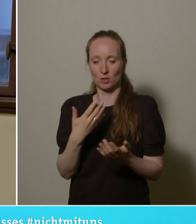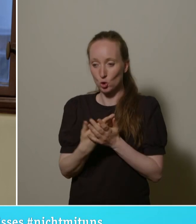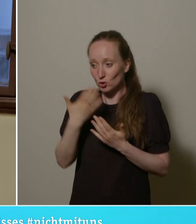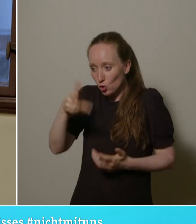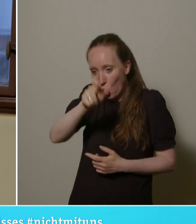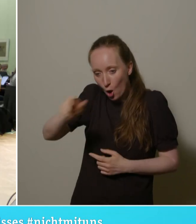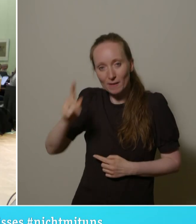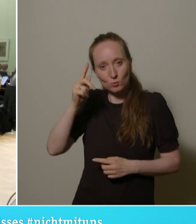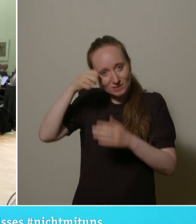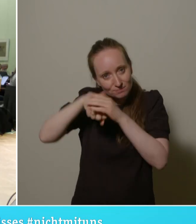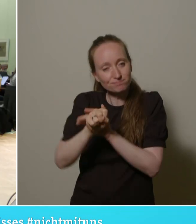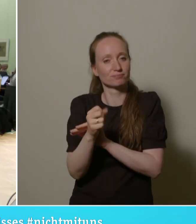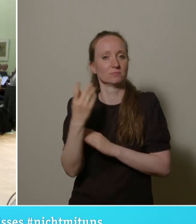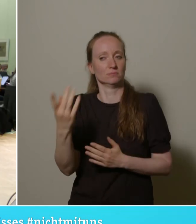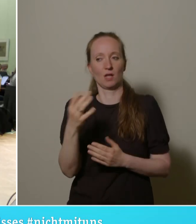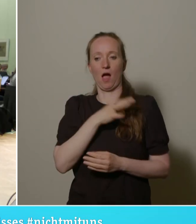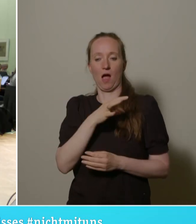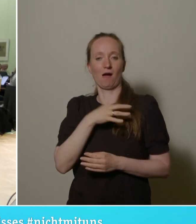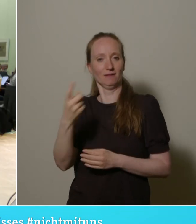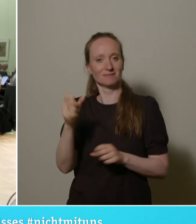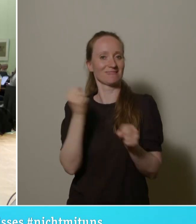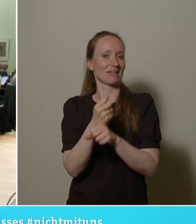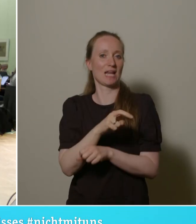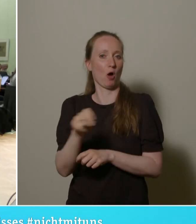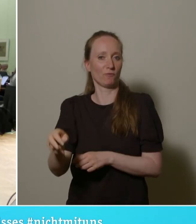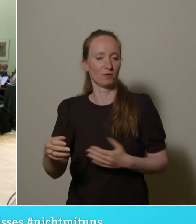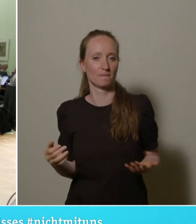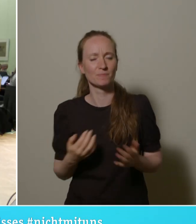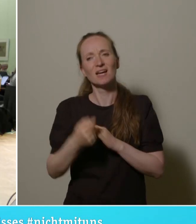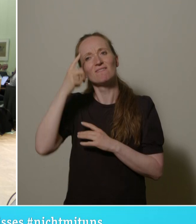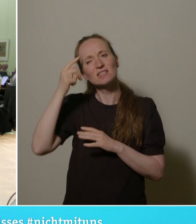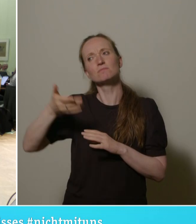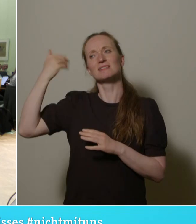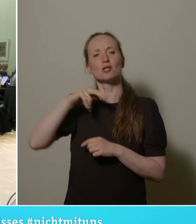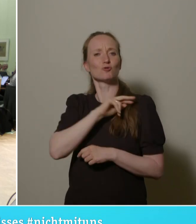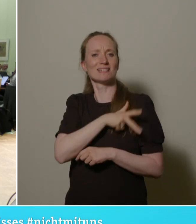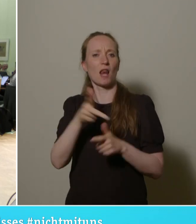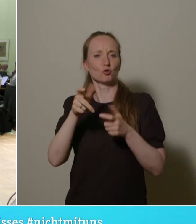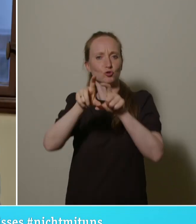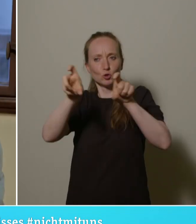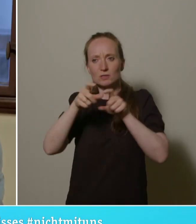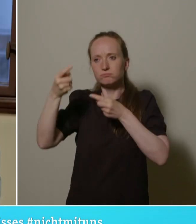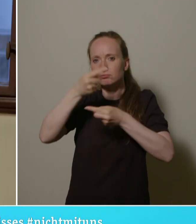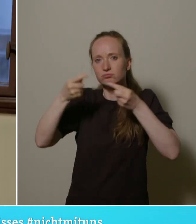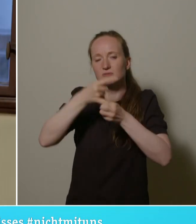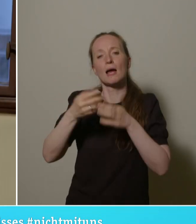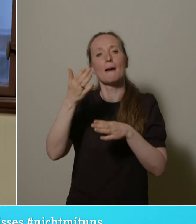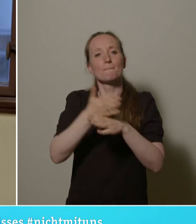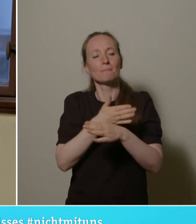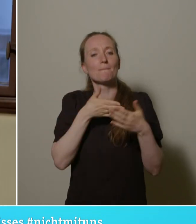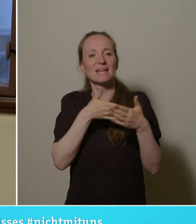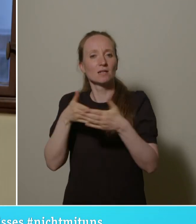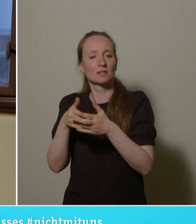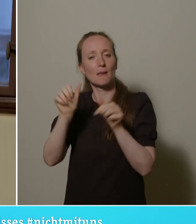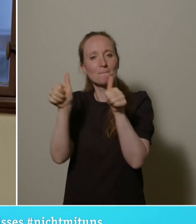auch reinversetzen. Und ich habe auch in Erinnerung die Diskussion im Sozialausschuss, wo Vertreter des Behindertenbeirates, des